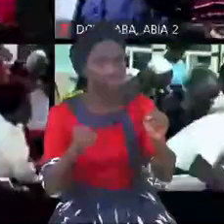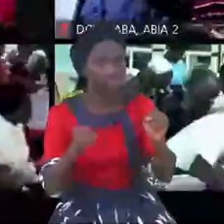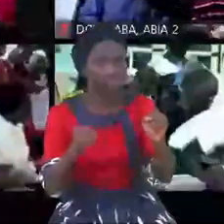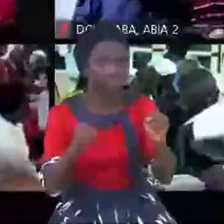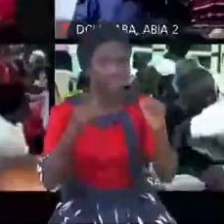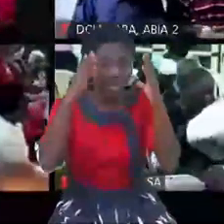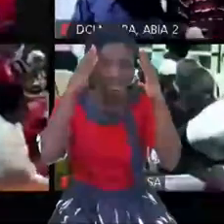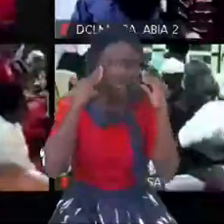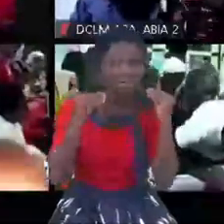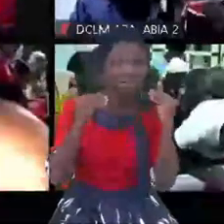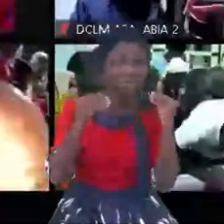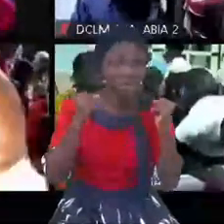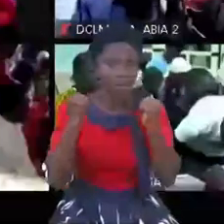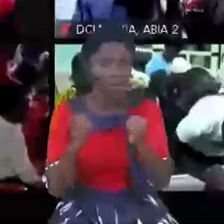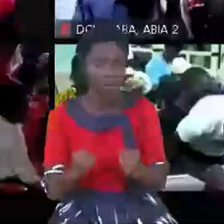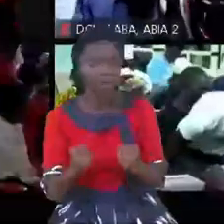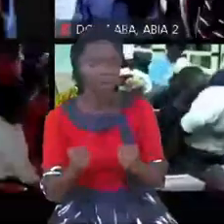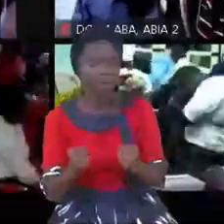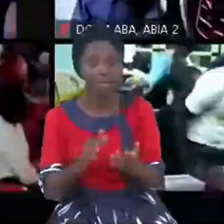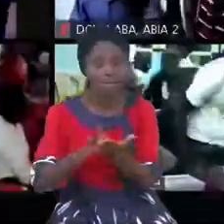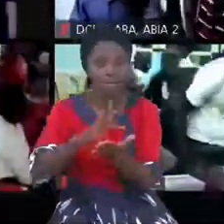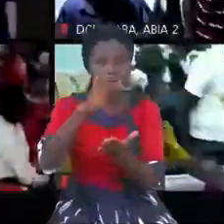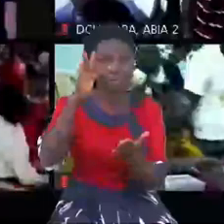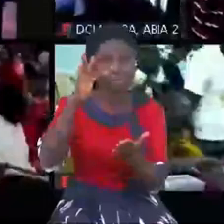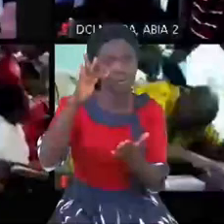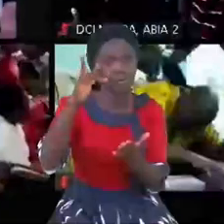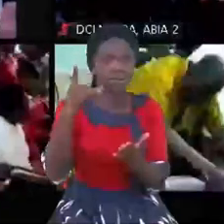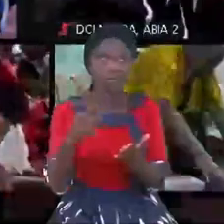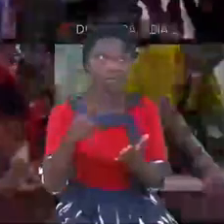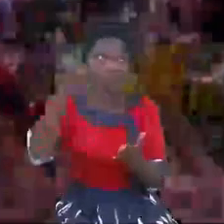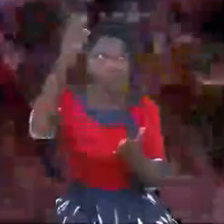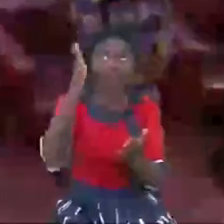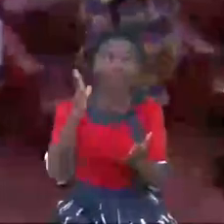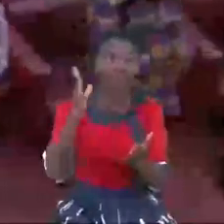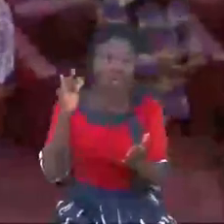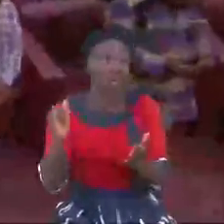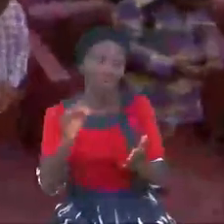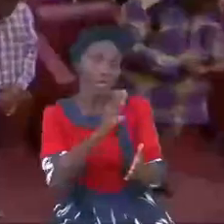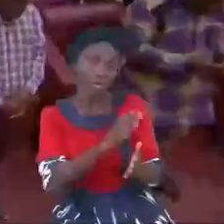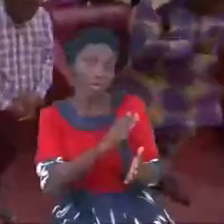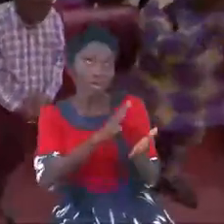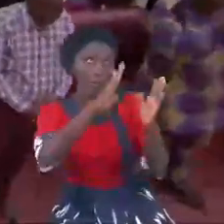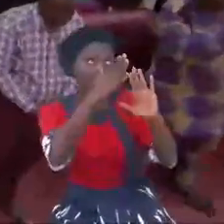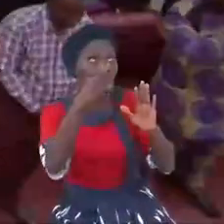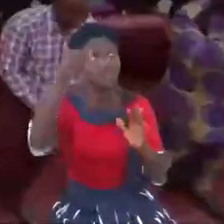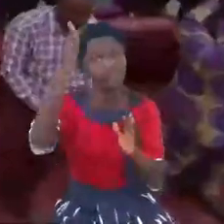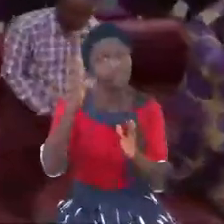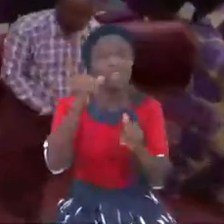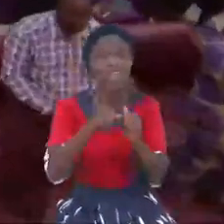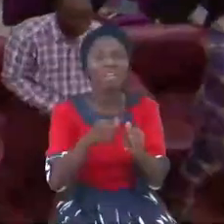expériences chrétiennes, la puissance, la gloire, la piété, la présence de Dieu, toute bonne chose que nous